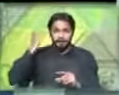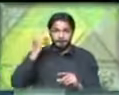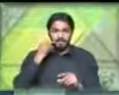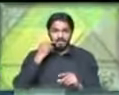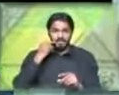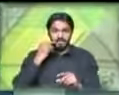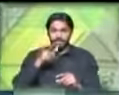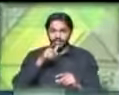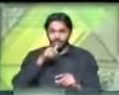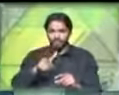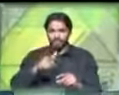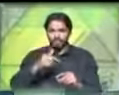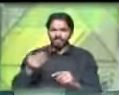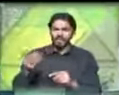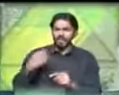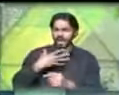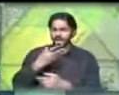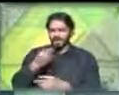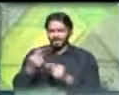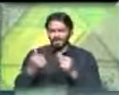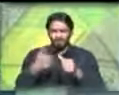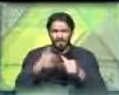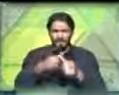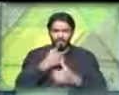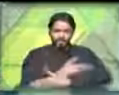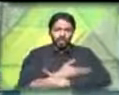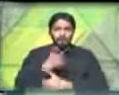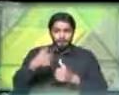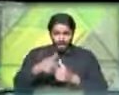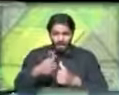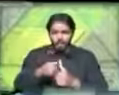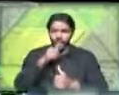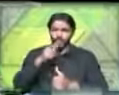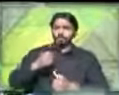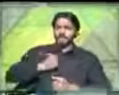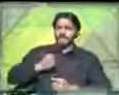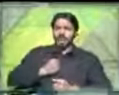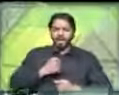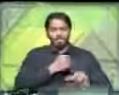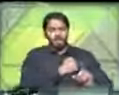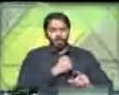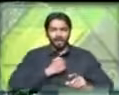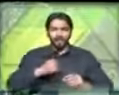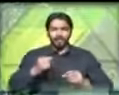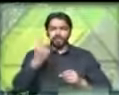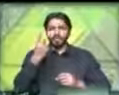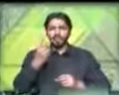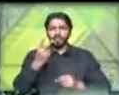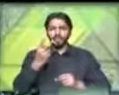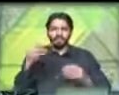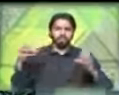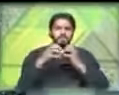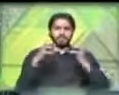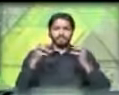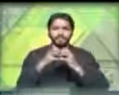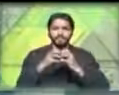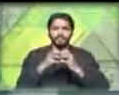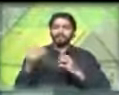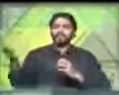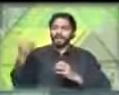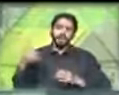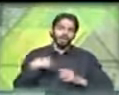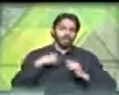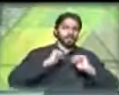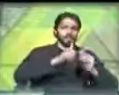الحكمة ومن نور العطاء. فهو نور يقذف في القلب. نعم. نور البصيرة أخي محمد. صدق. نور يقذفه الله